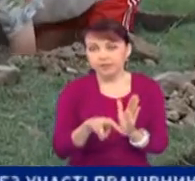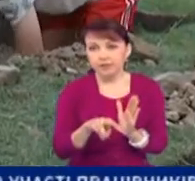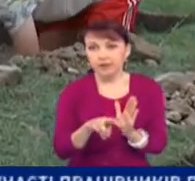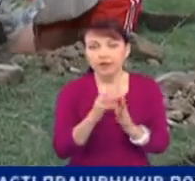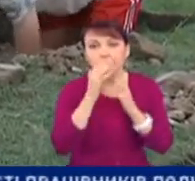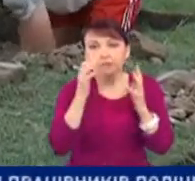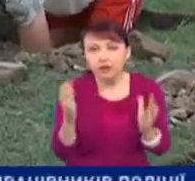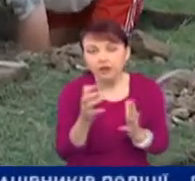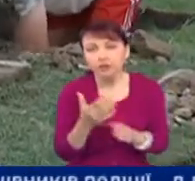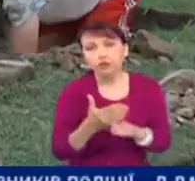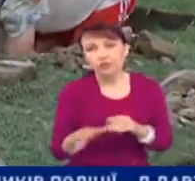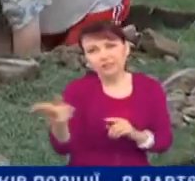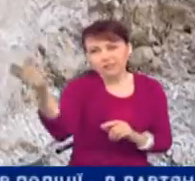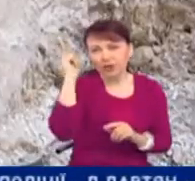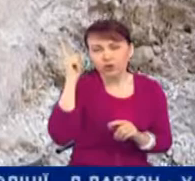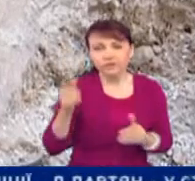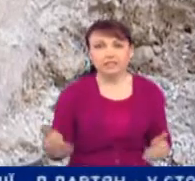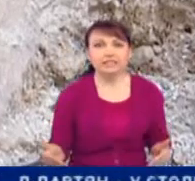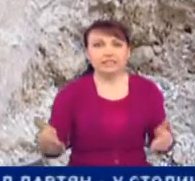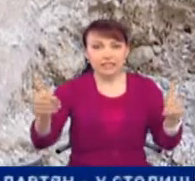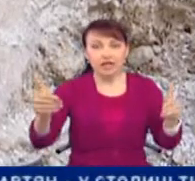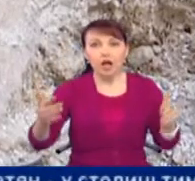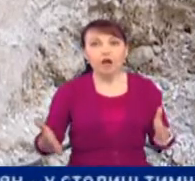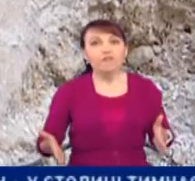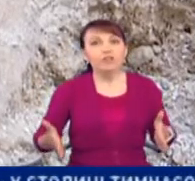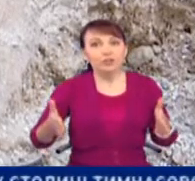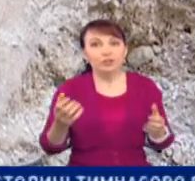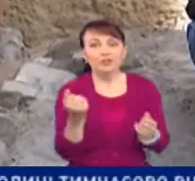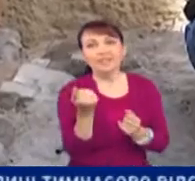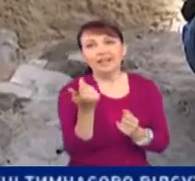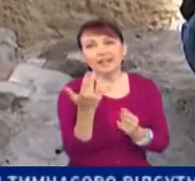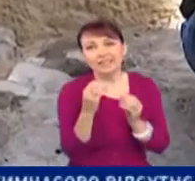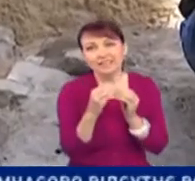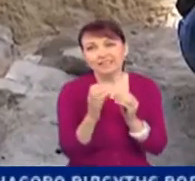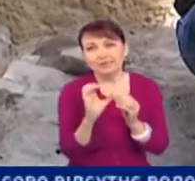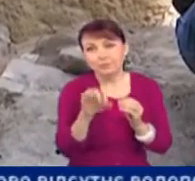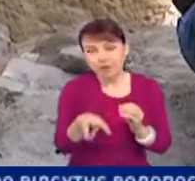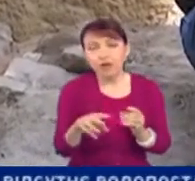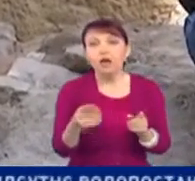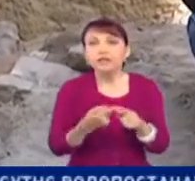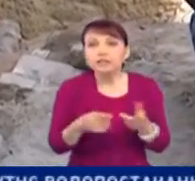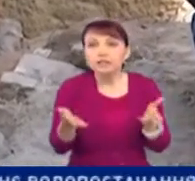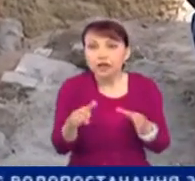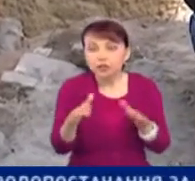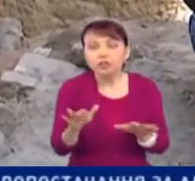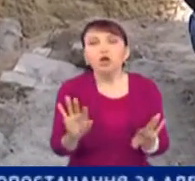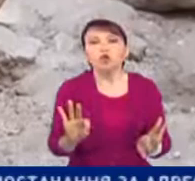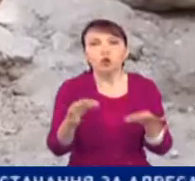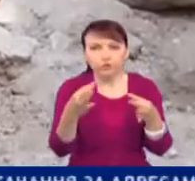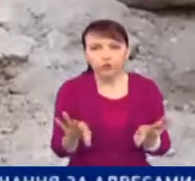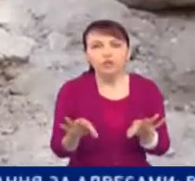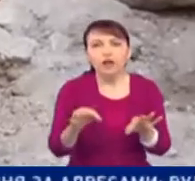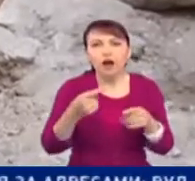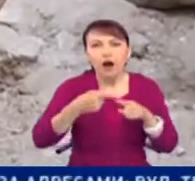під землею частина стародавніх стін. Хоча їхня висота сьогодні не більше кількох десятків сантиметрів, саме ці залишки дозволили археологам